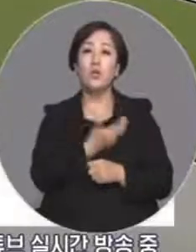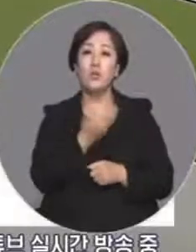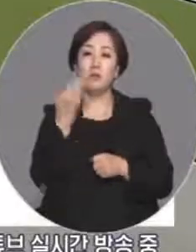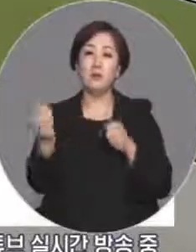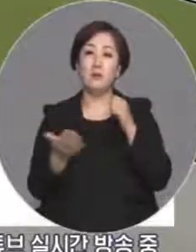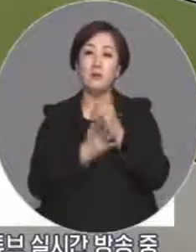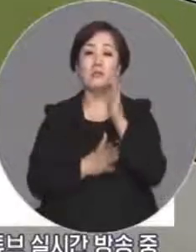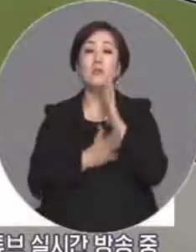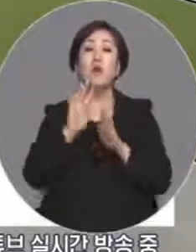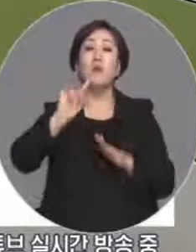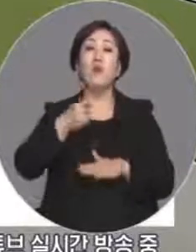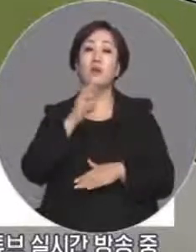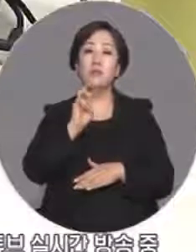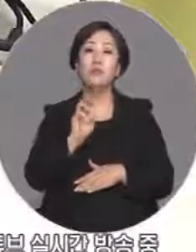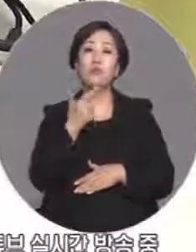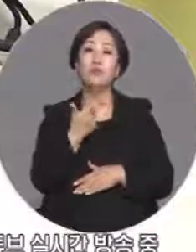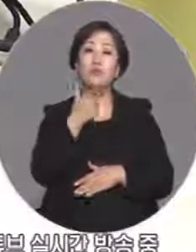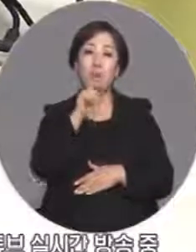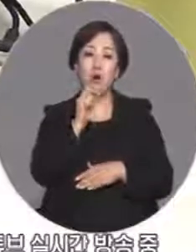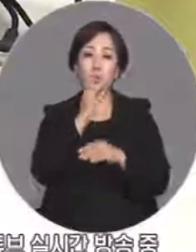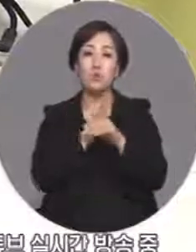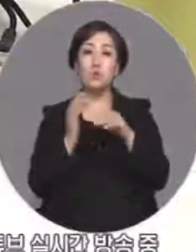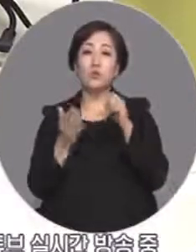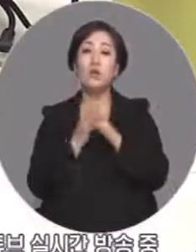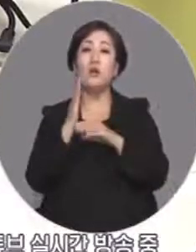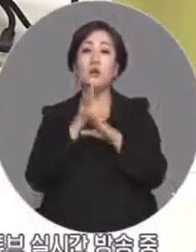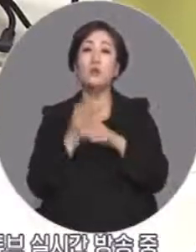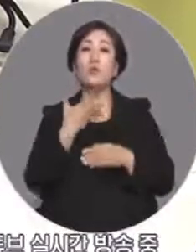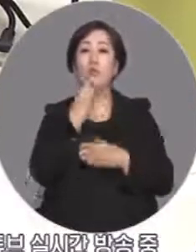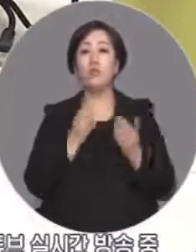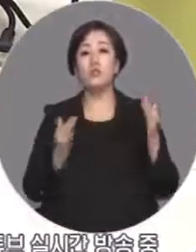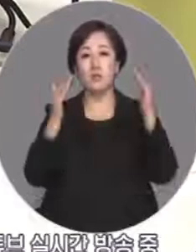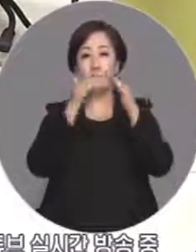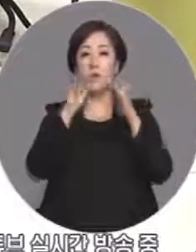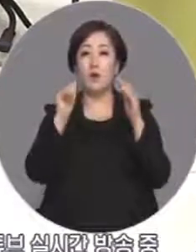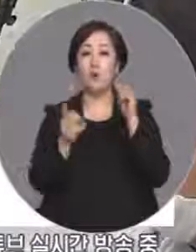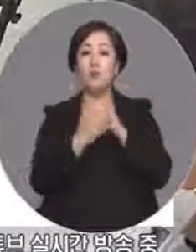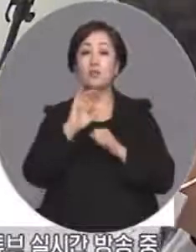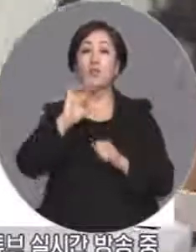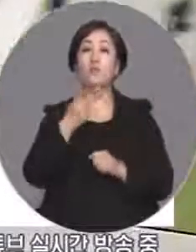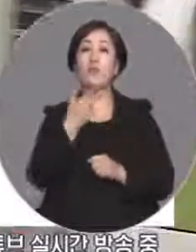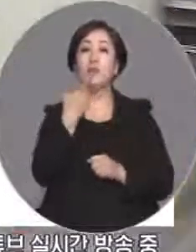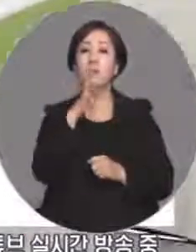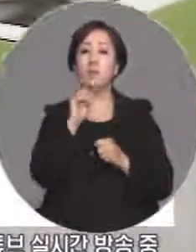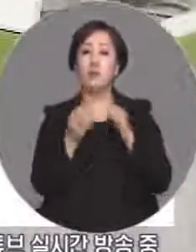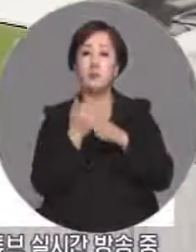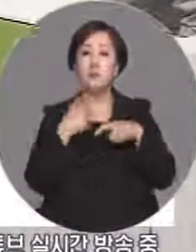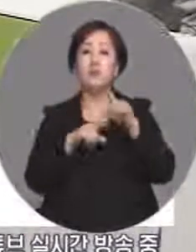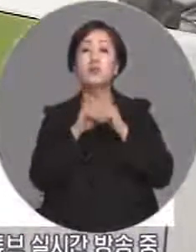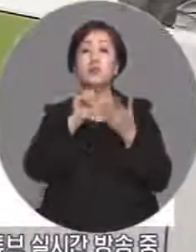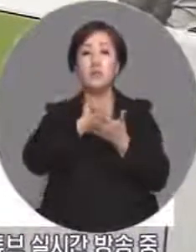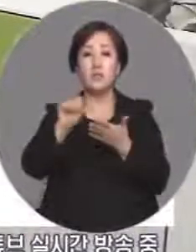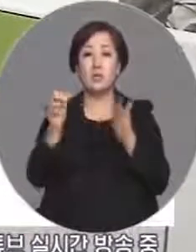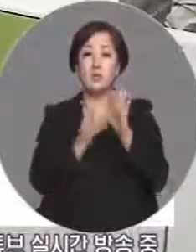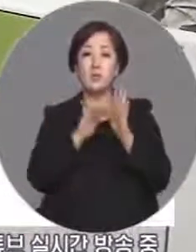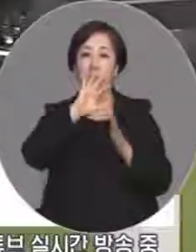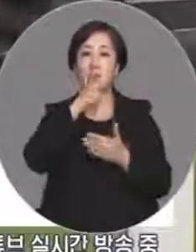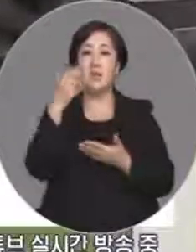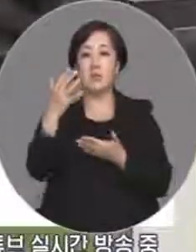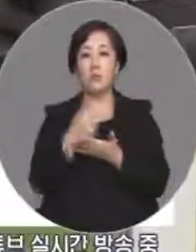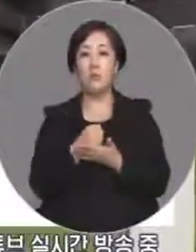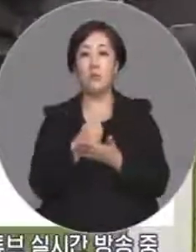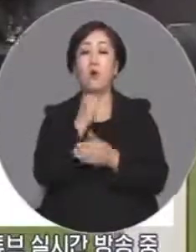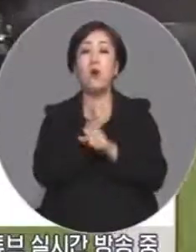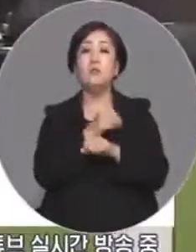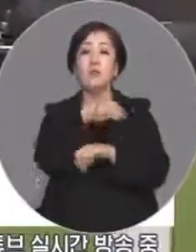도시개발 사업 136억 원과 중부 종합복지타운 건립비 63억 원 등을 삭감해 예산을 확보한다는